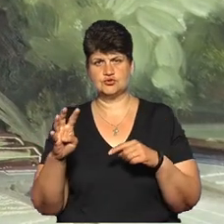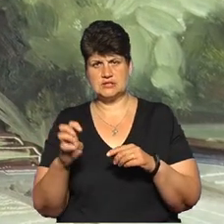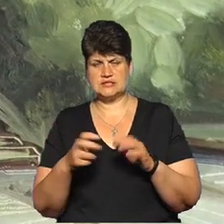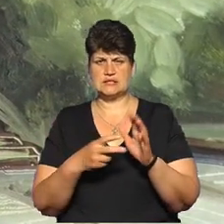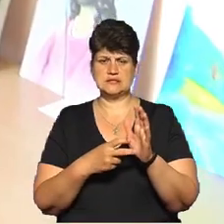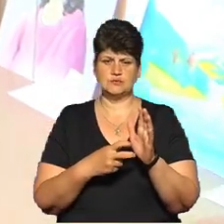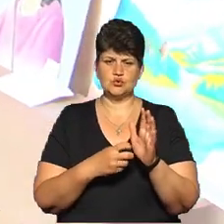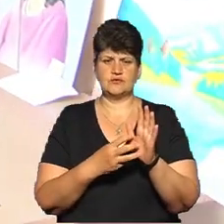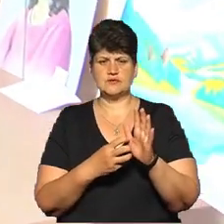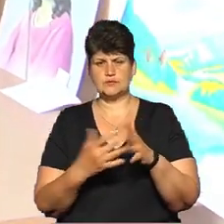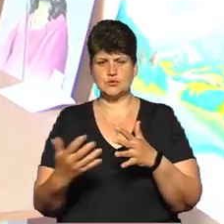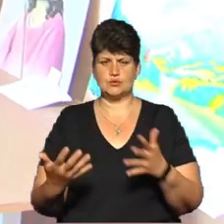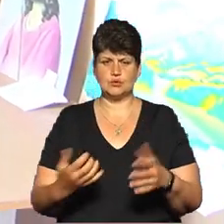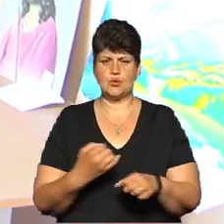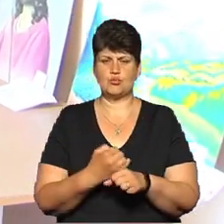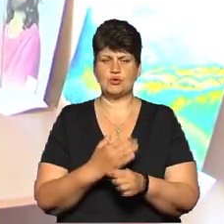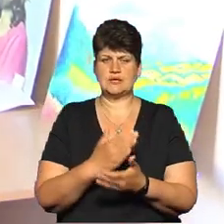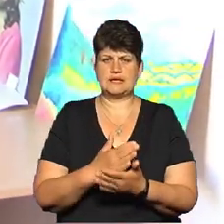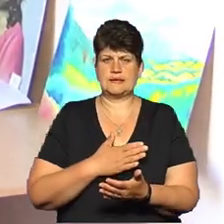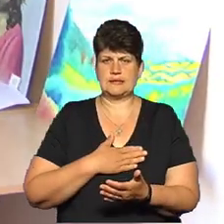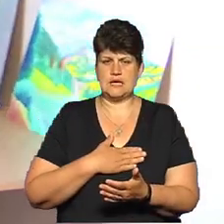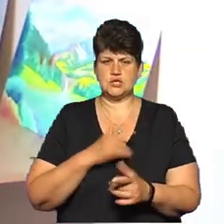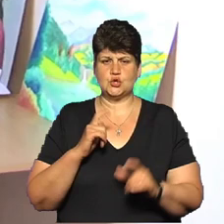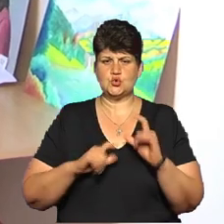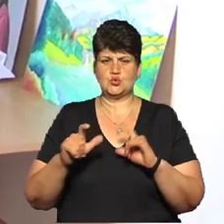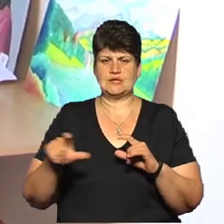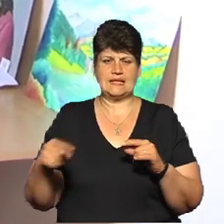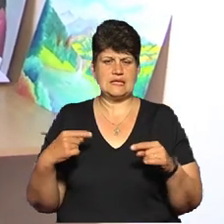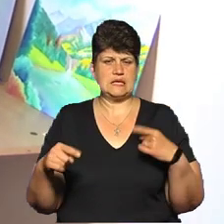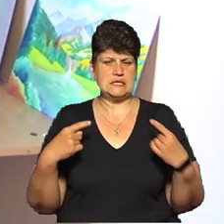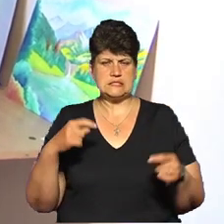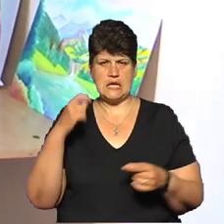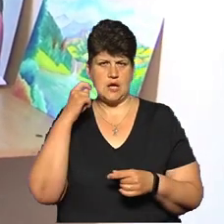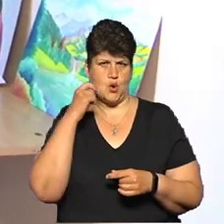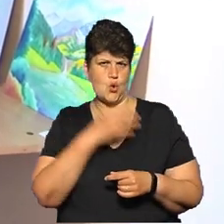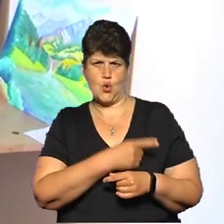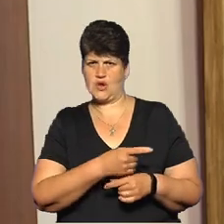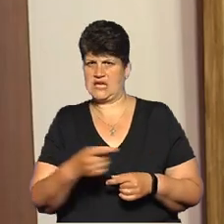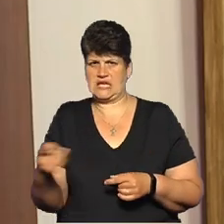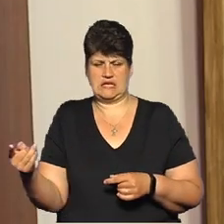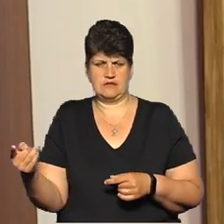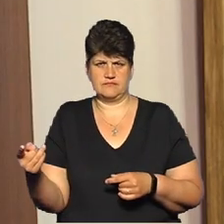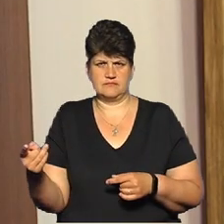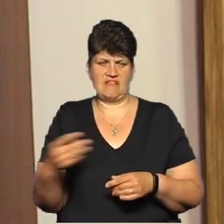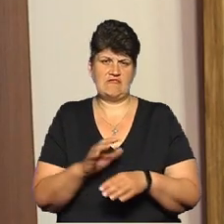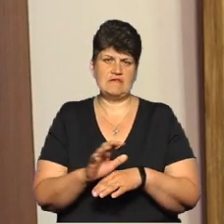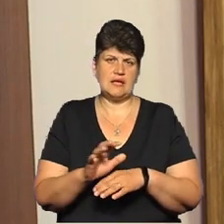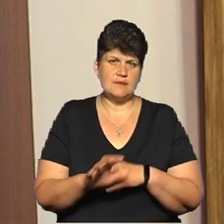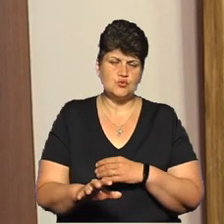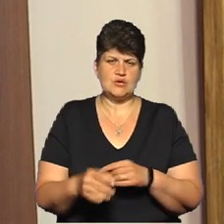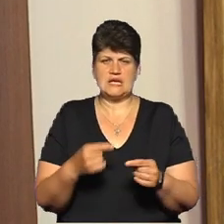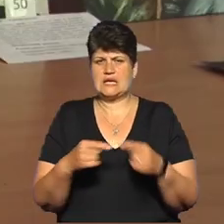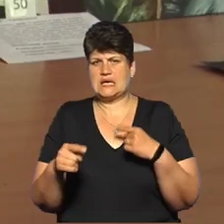800. Роботи представлені наших студентів різних років випуску, різні за